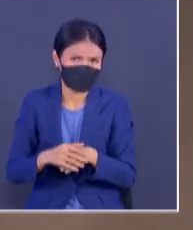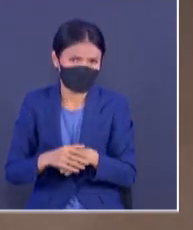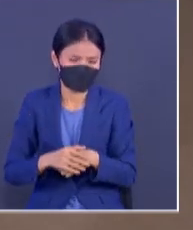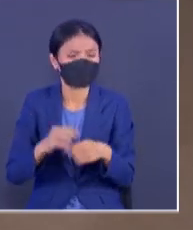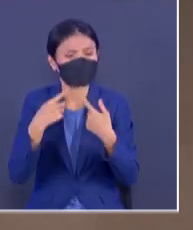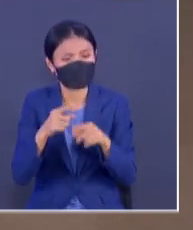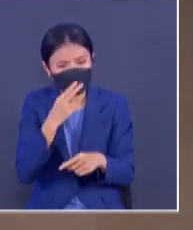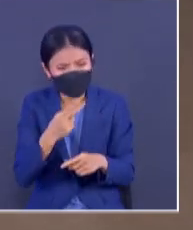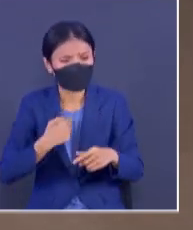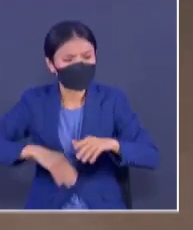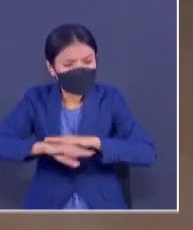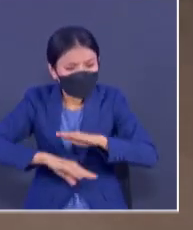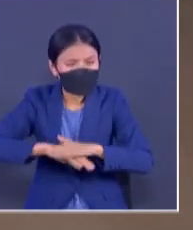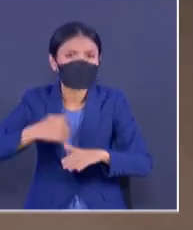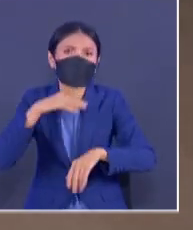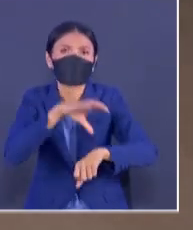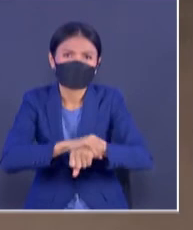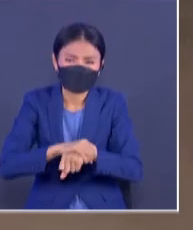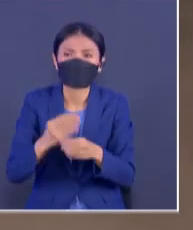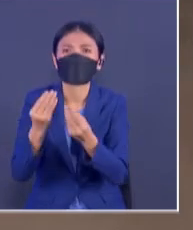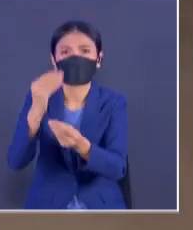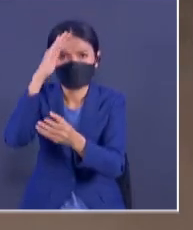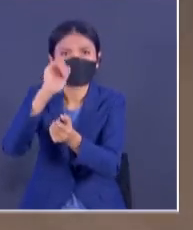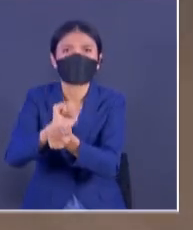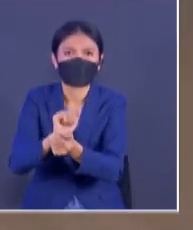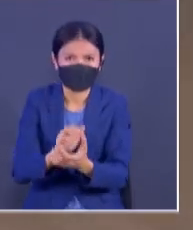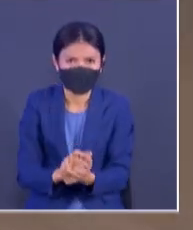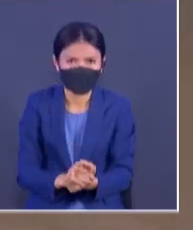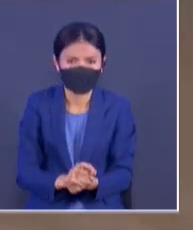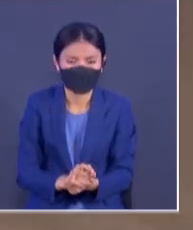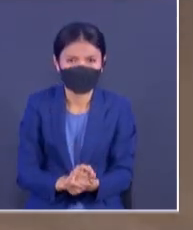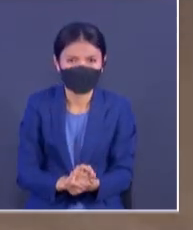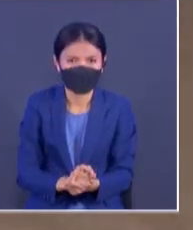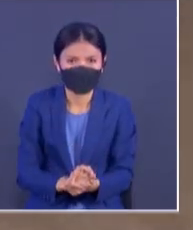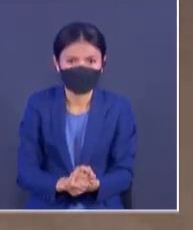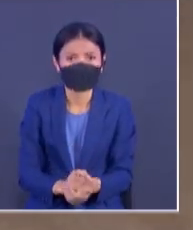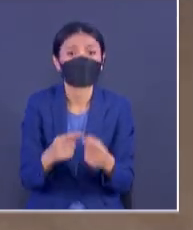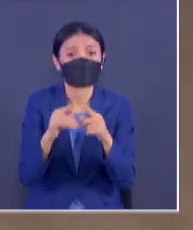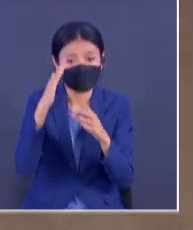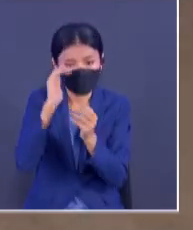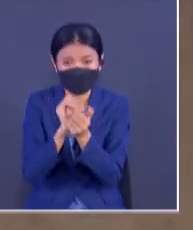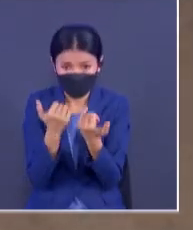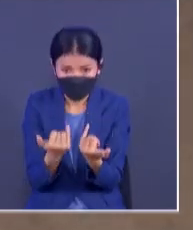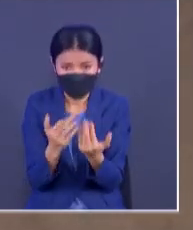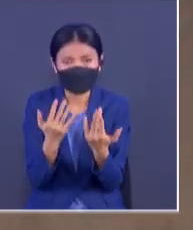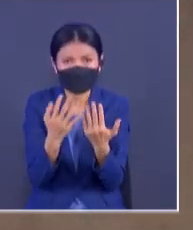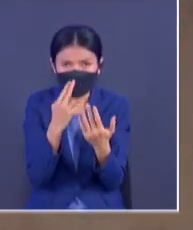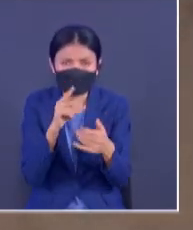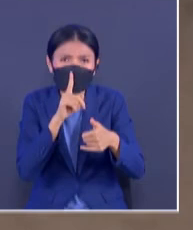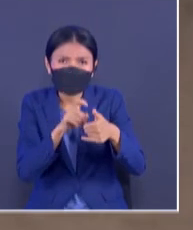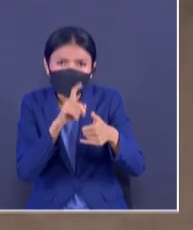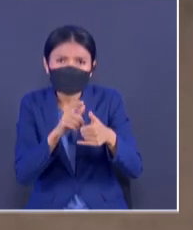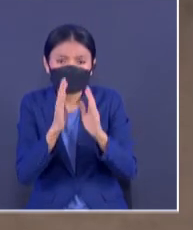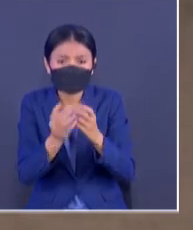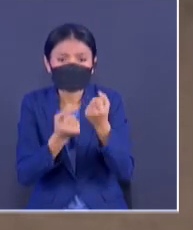ไปยังมุมส่งบ้านเขาสนขอทราบผู้เดียวแต่อย่างไรก็ตามทางตำรวจบอกว่าก็ต้องขยายผลกันต่อ